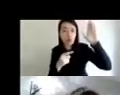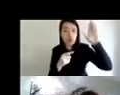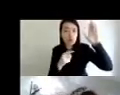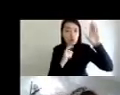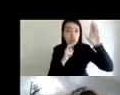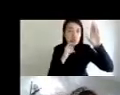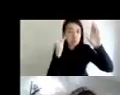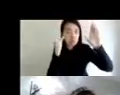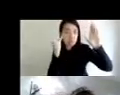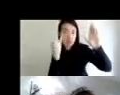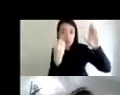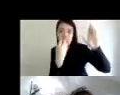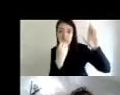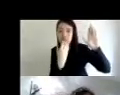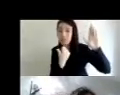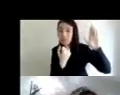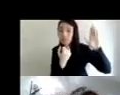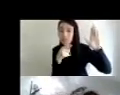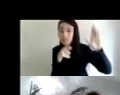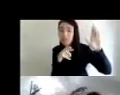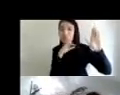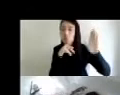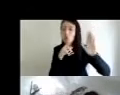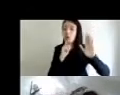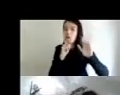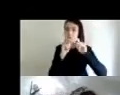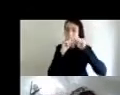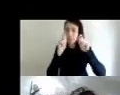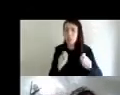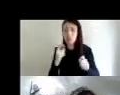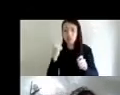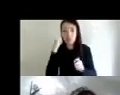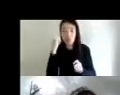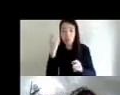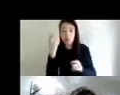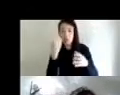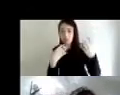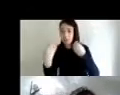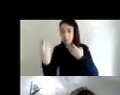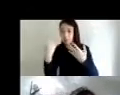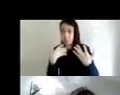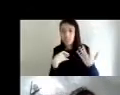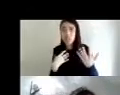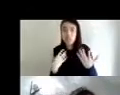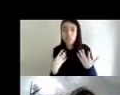題？如果咧有問題嘅話咧，咁。